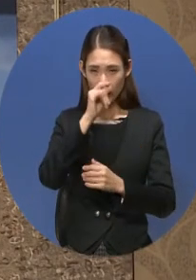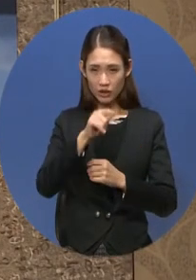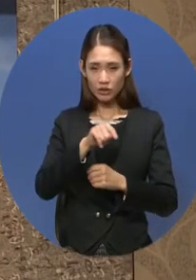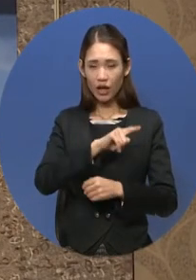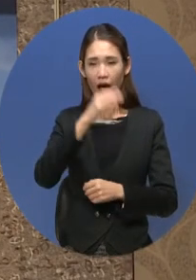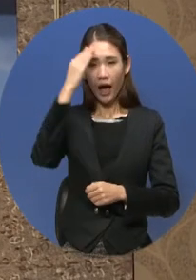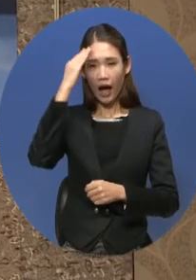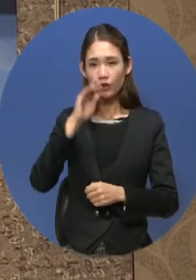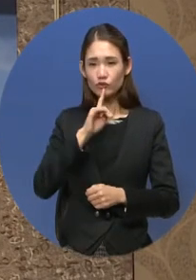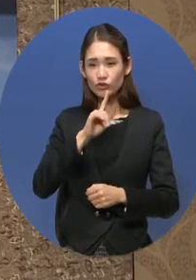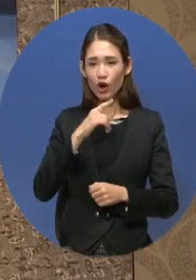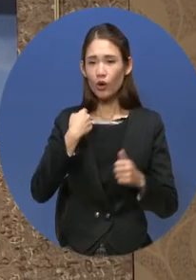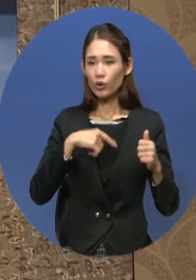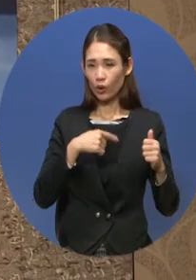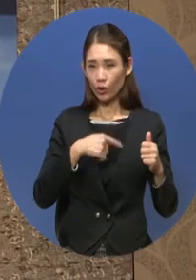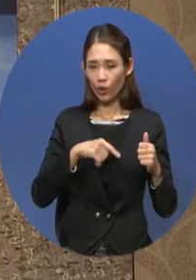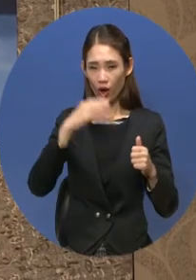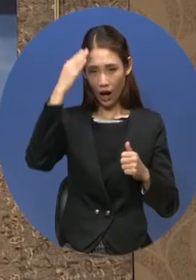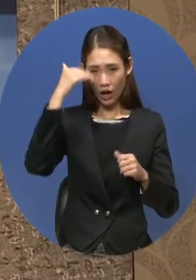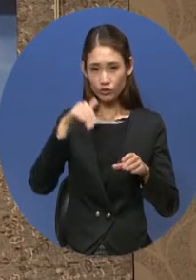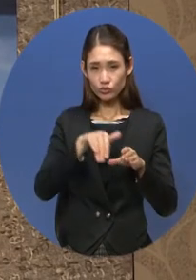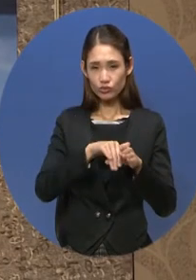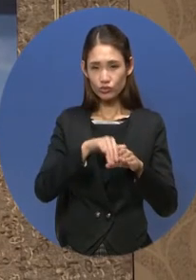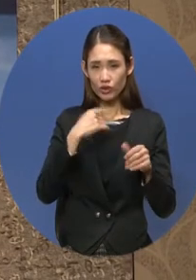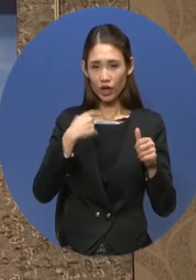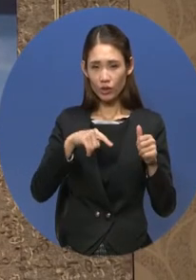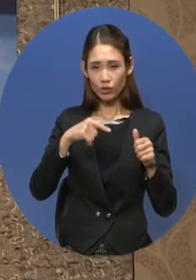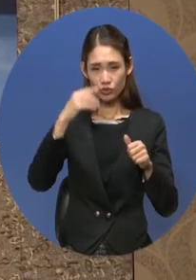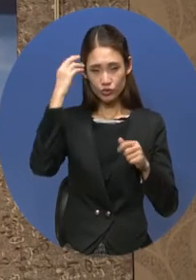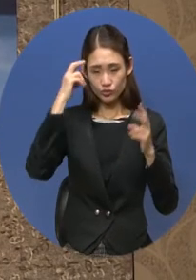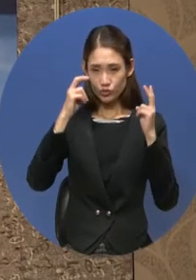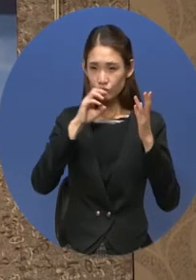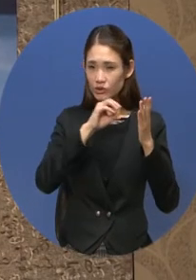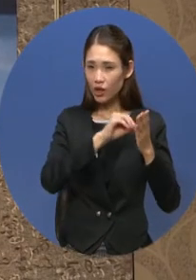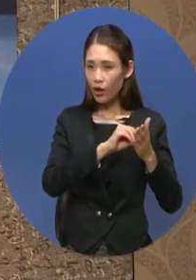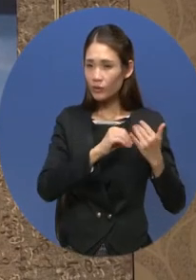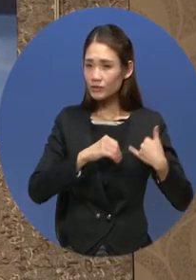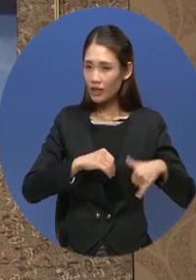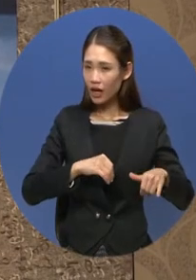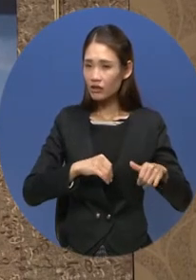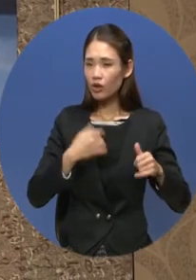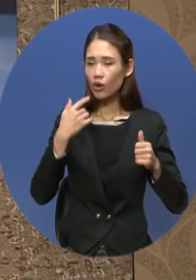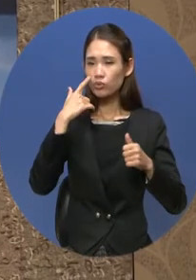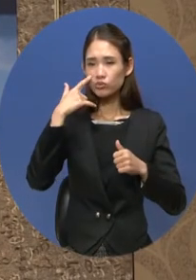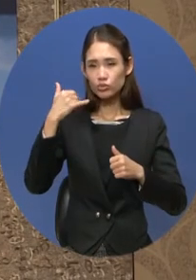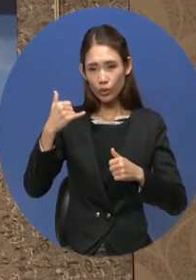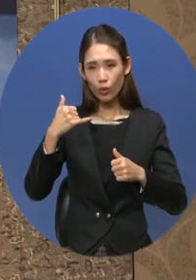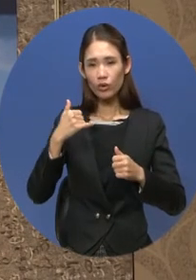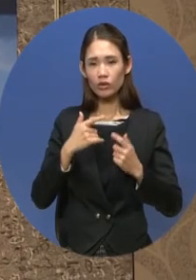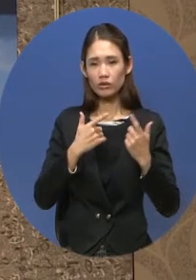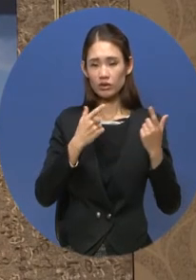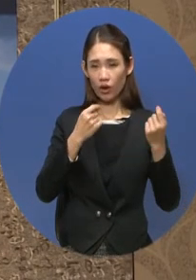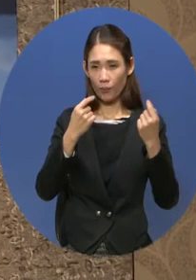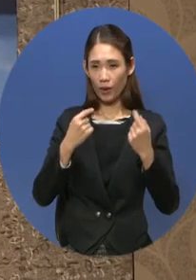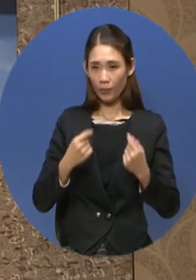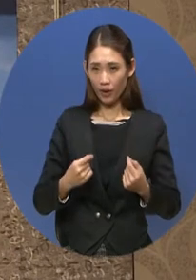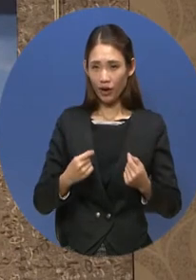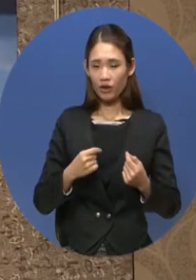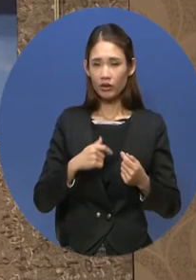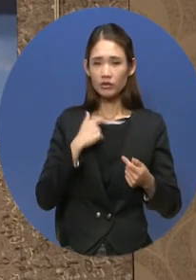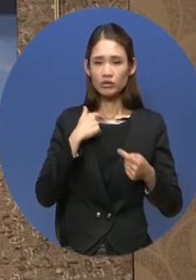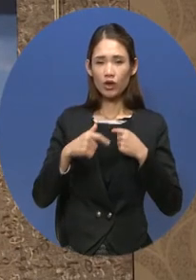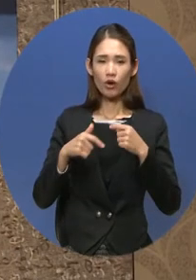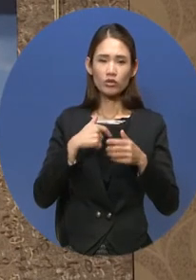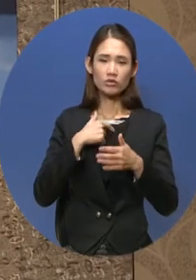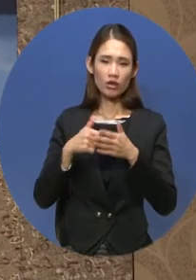한국어 교육과 한국 문화 교육, 뭐 취업 교육, 또 자녀 교육, 부모 교육, 이런 것들을 해왔고 정착을